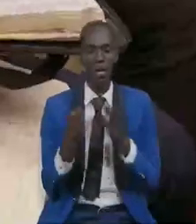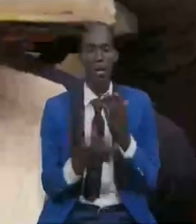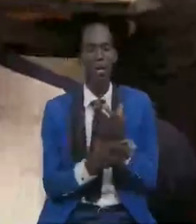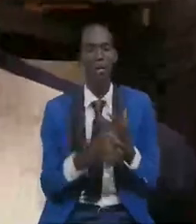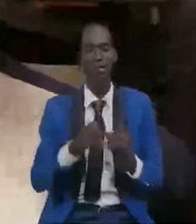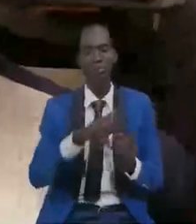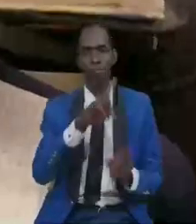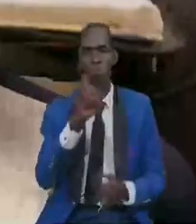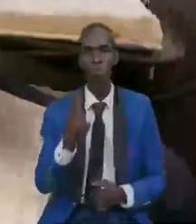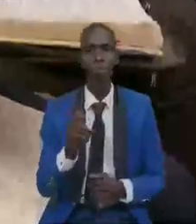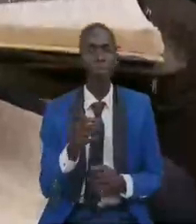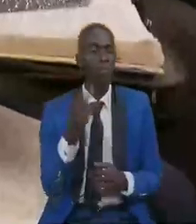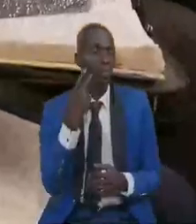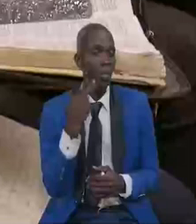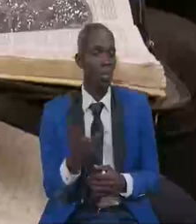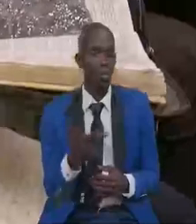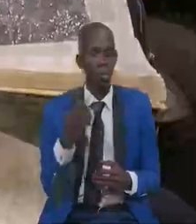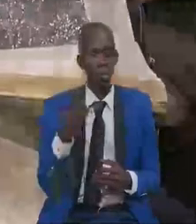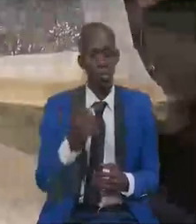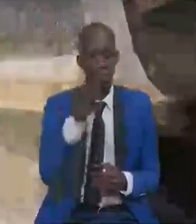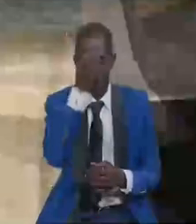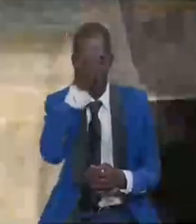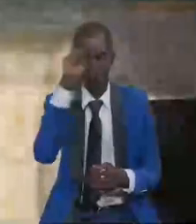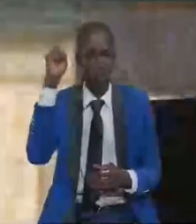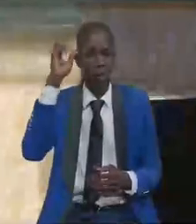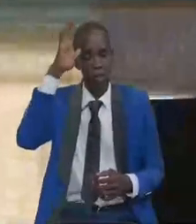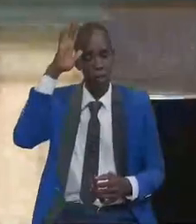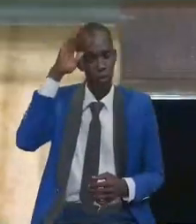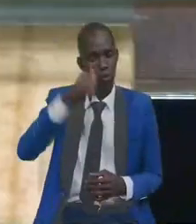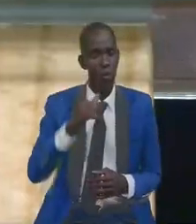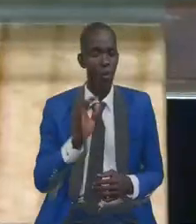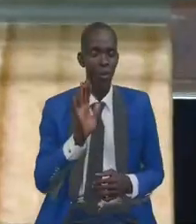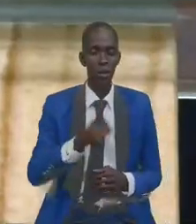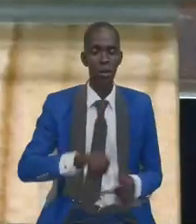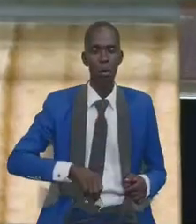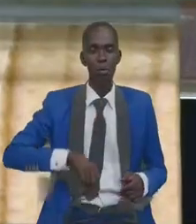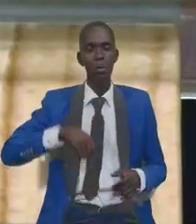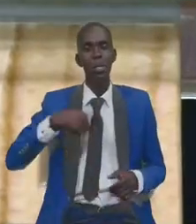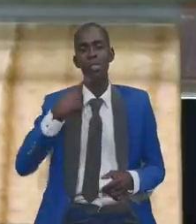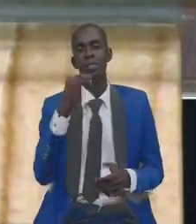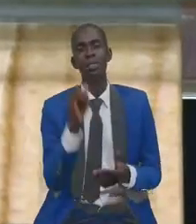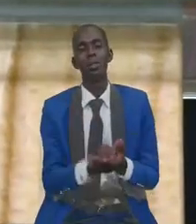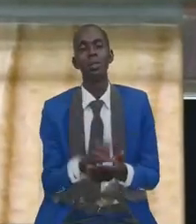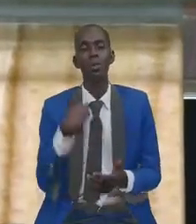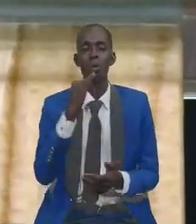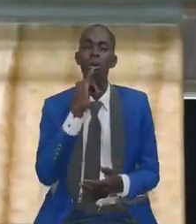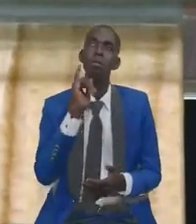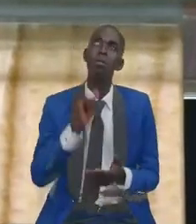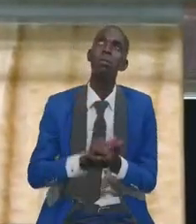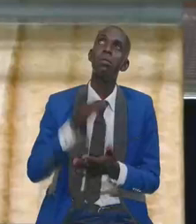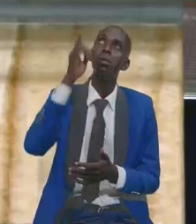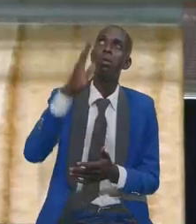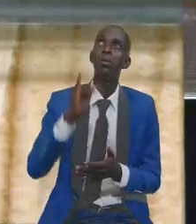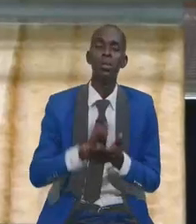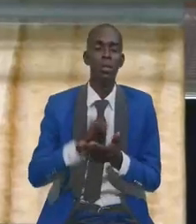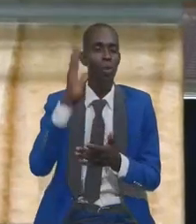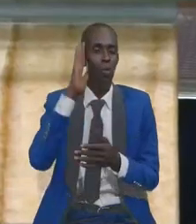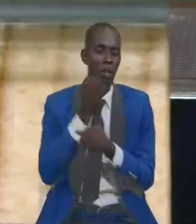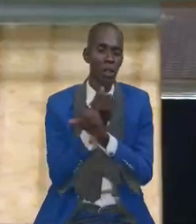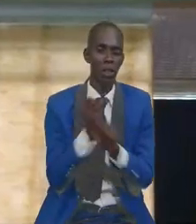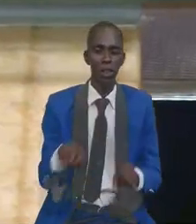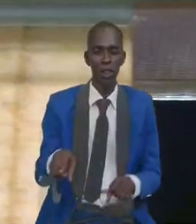Avez-vous vu comment il a défié? Avez-vous vu comment il a parlé? Avez-vous vu comment il était orgueilleux? Qui est ce Dieu qui va vous délivrer de ma